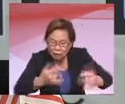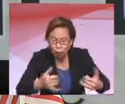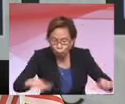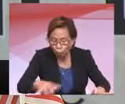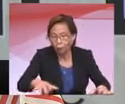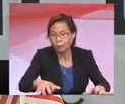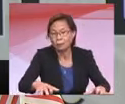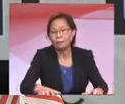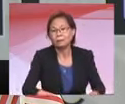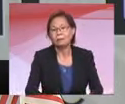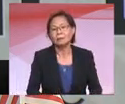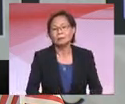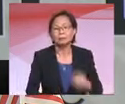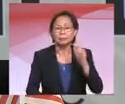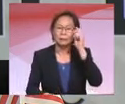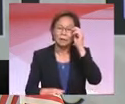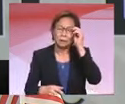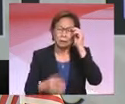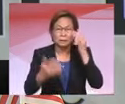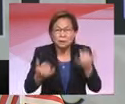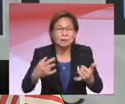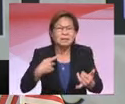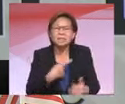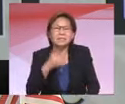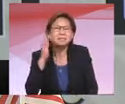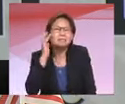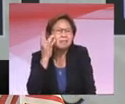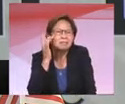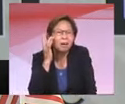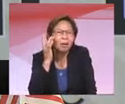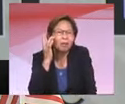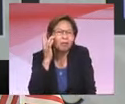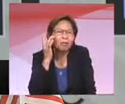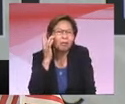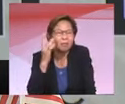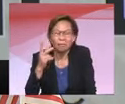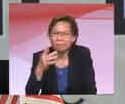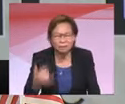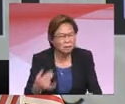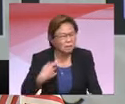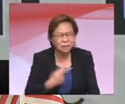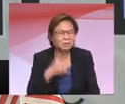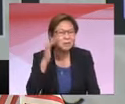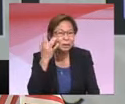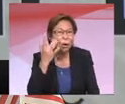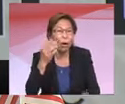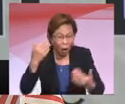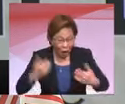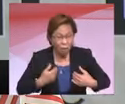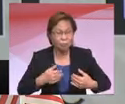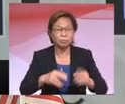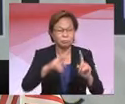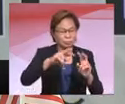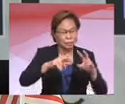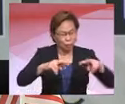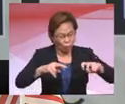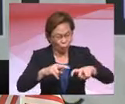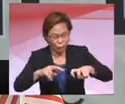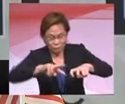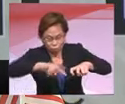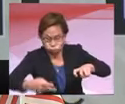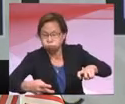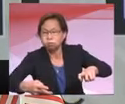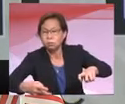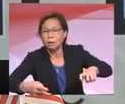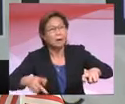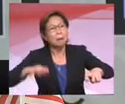dijalankan, tetapi sekarang ni kita tak pasti. Walaupun kita boleh syak ada perubahan daripada mutasi, tetapi kita tak